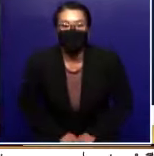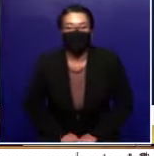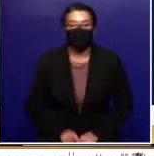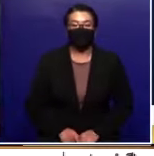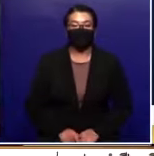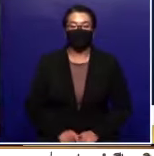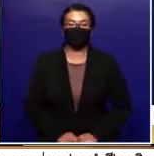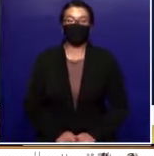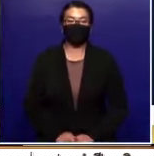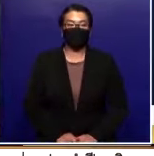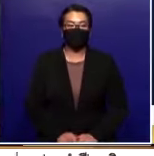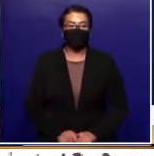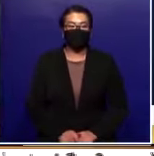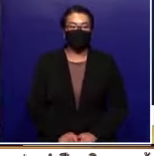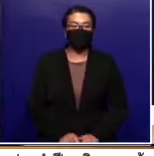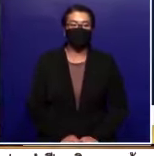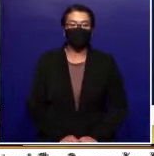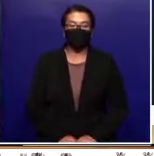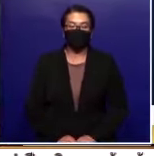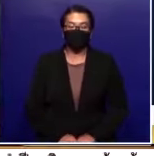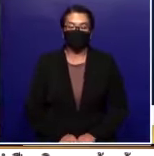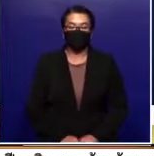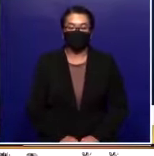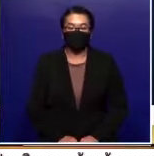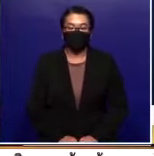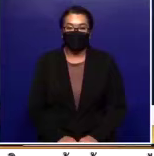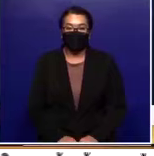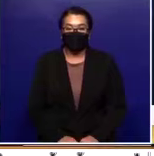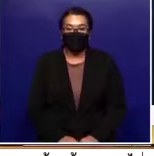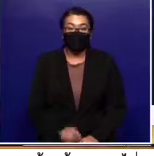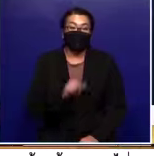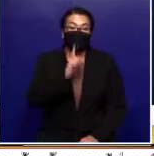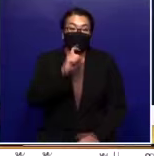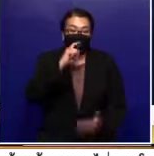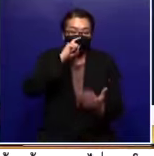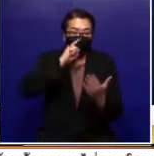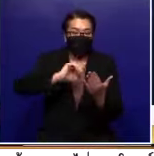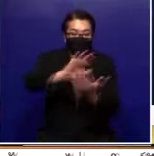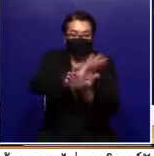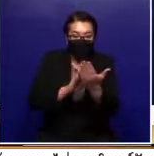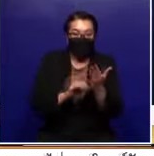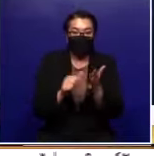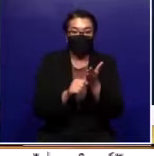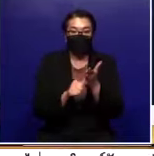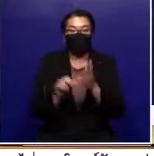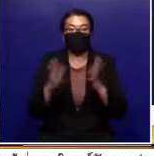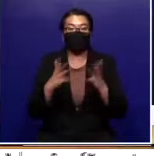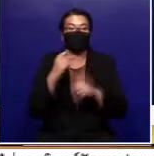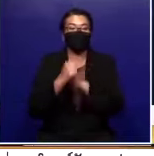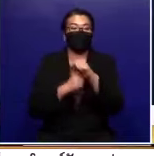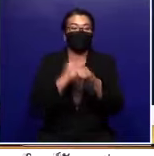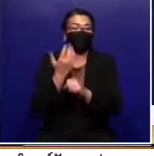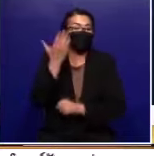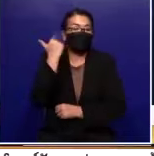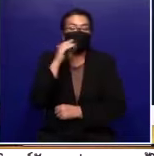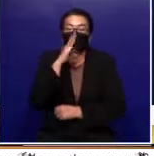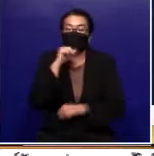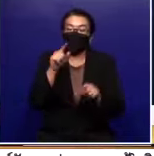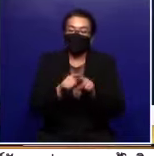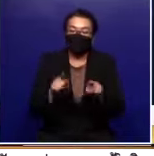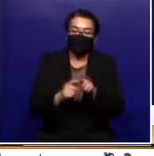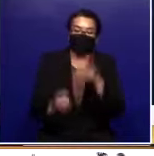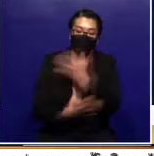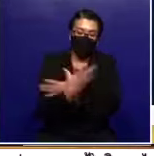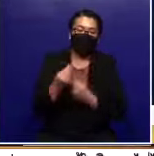านไปเนี่ยเดี๋ยวจะถูกกล่าวหาว่าเห็นไหมประเทศยังไม่ได้รับการแก้ไขอ้าวเฮ้ยปีที่แล้วก็พูดแบบนี้ก็ให้โอกาสมาแล้วแล้วให้โอกาสมา7